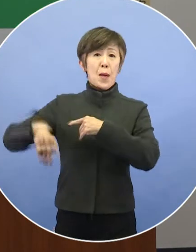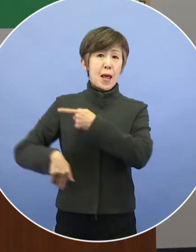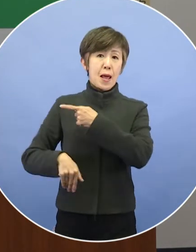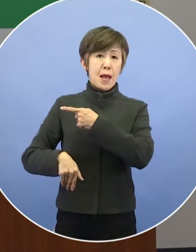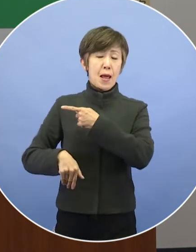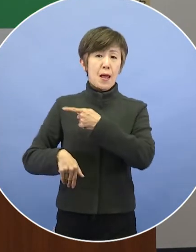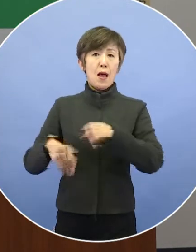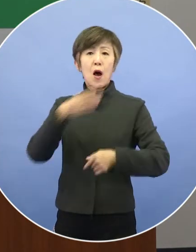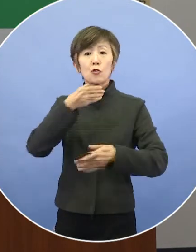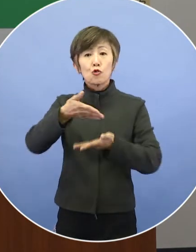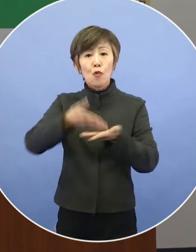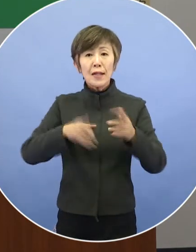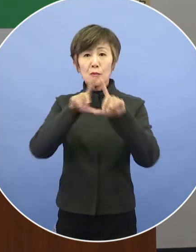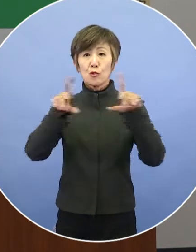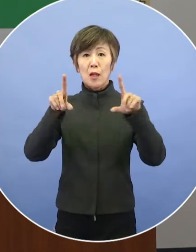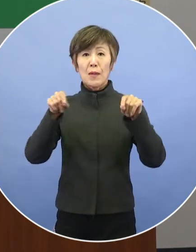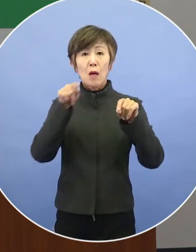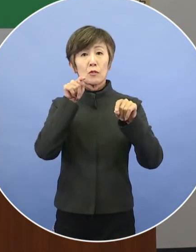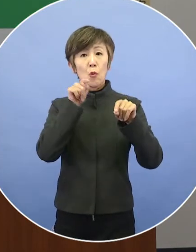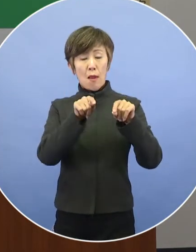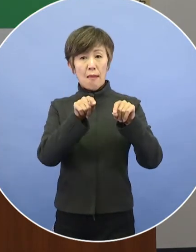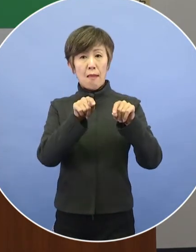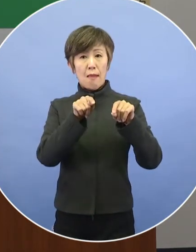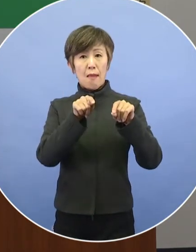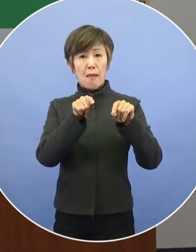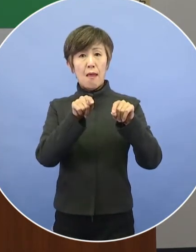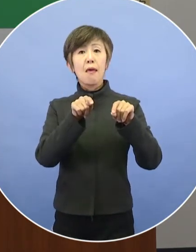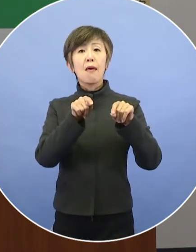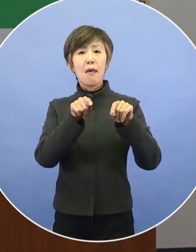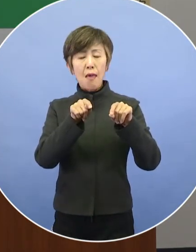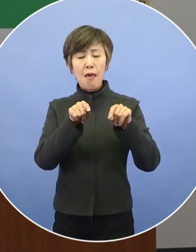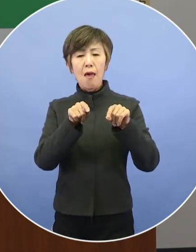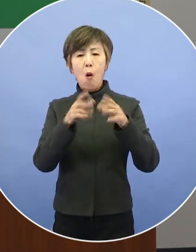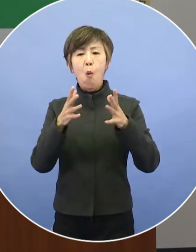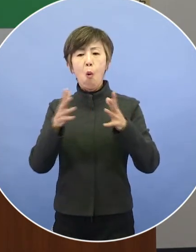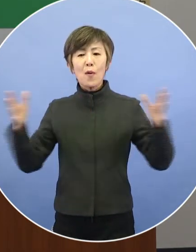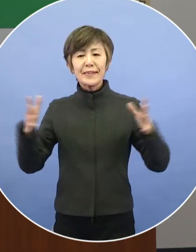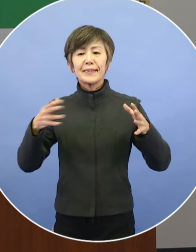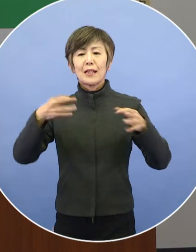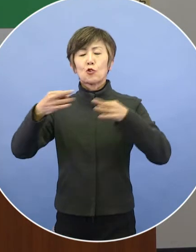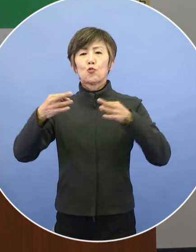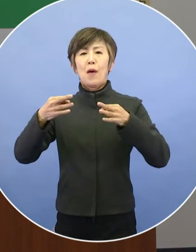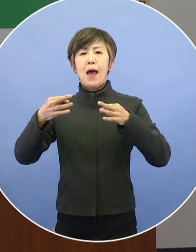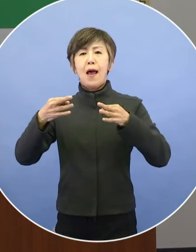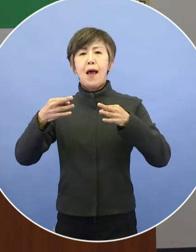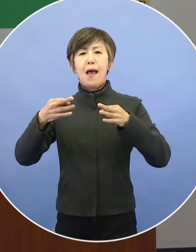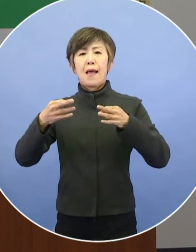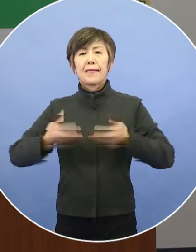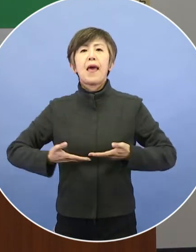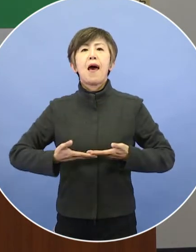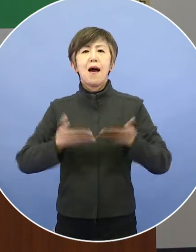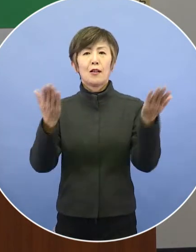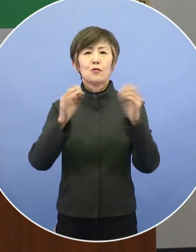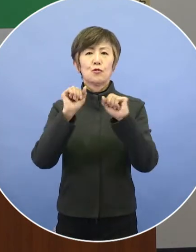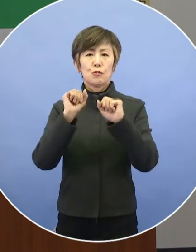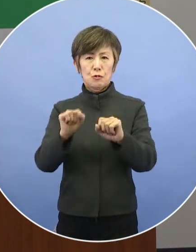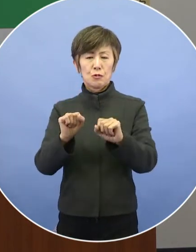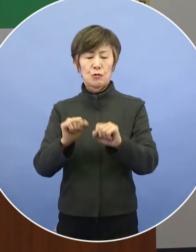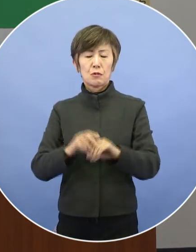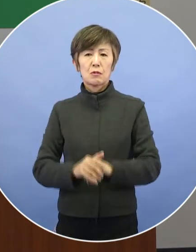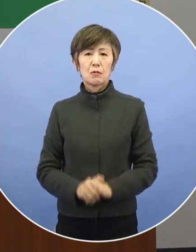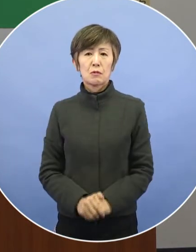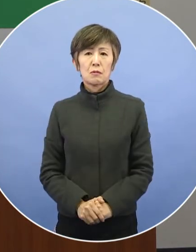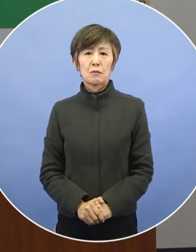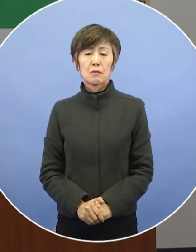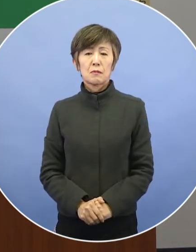ましたがふくわりプレミアムこれをですね大きなスーパーとかこういったところで配布をさせていただき